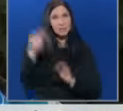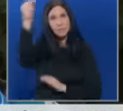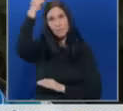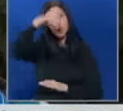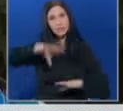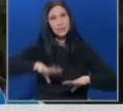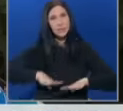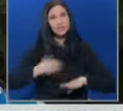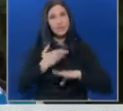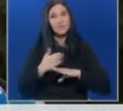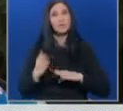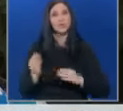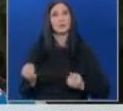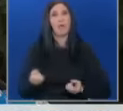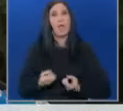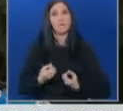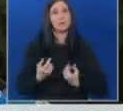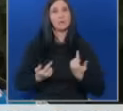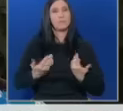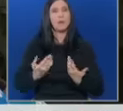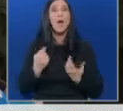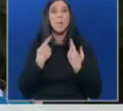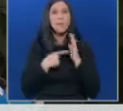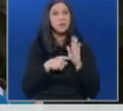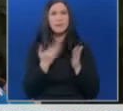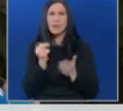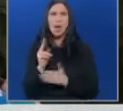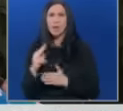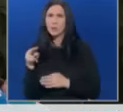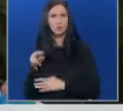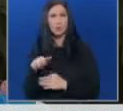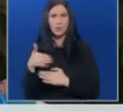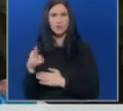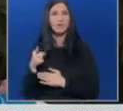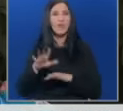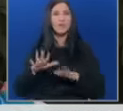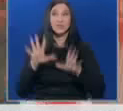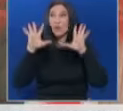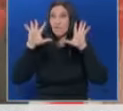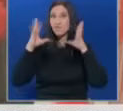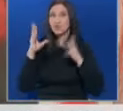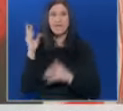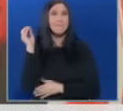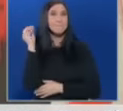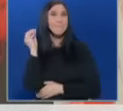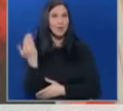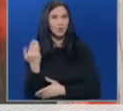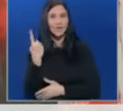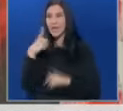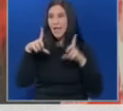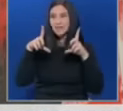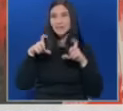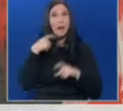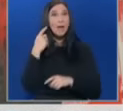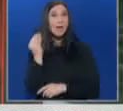българските граждани вече се еманципират. Показахме, че няма как да бъдем контролирани отвън. Това нещо водява марионетките. А една снимка на